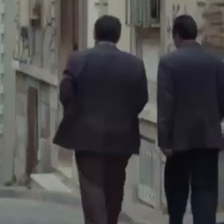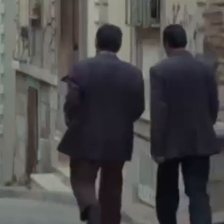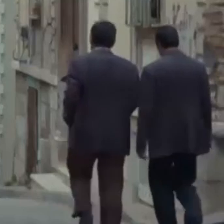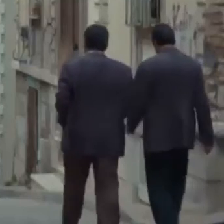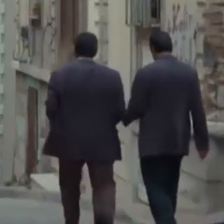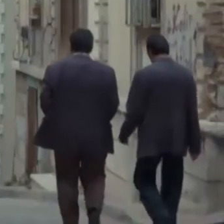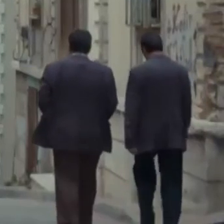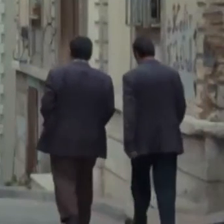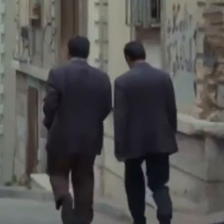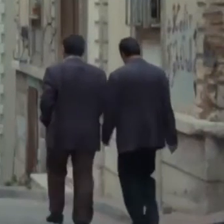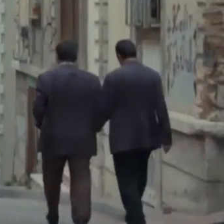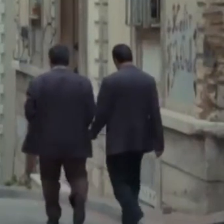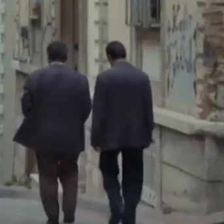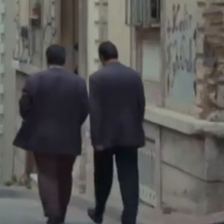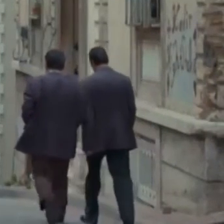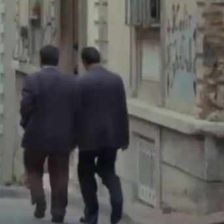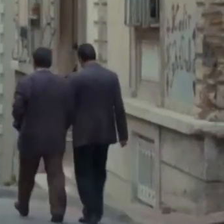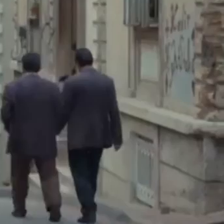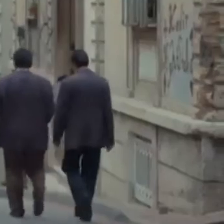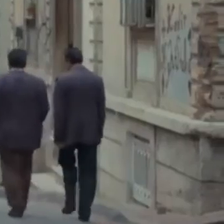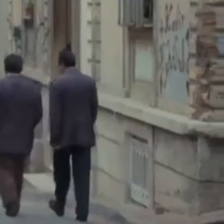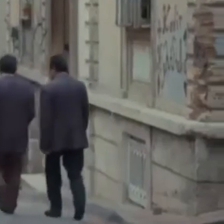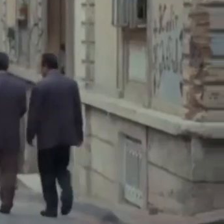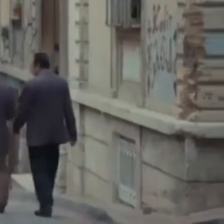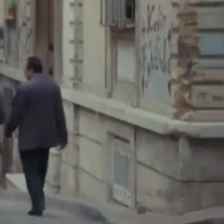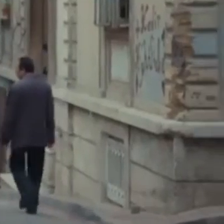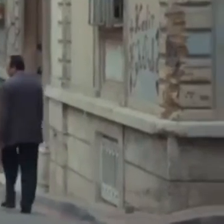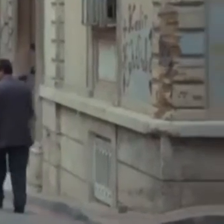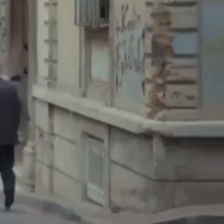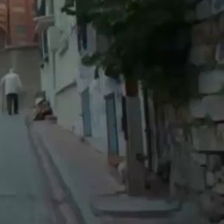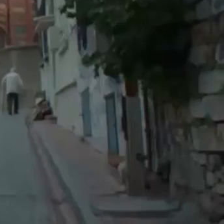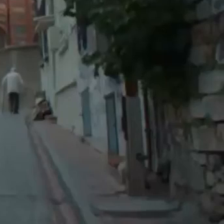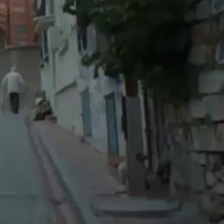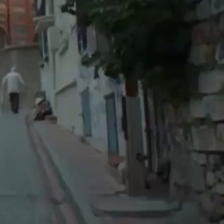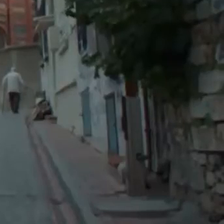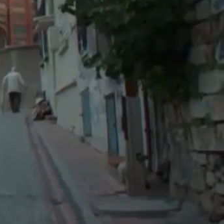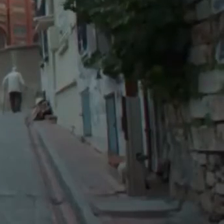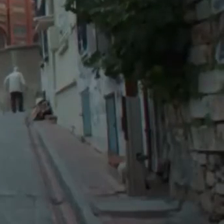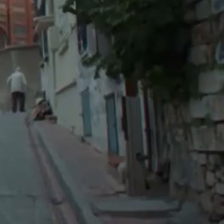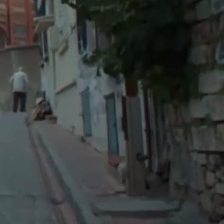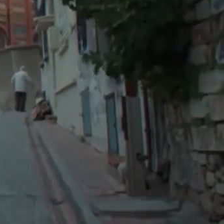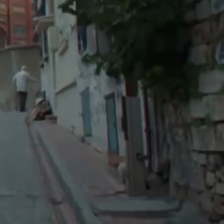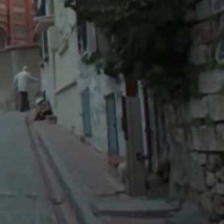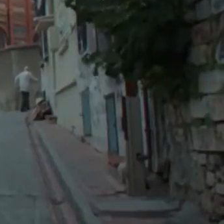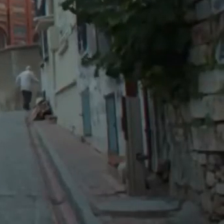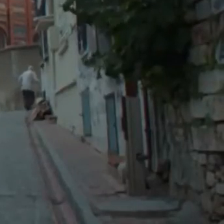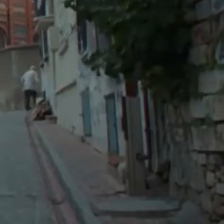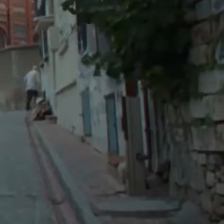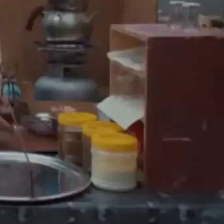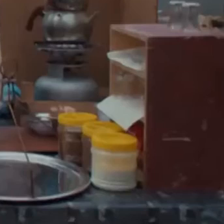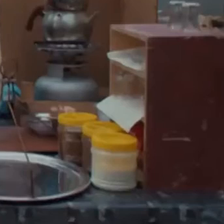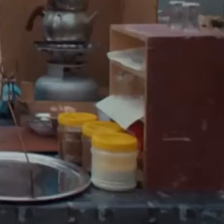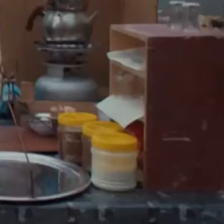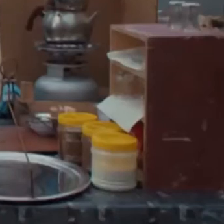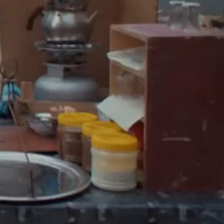Cahit ve Kerim bir kenar mahallede dar sokakta yürüyorlar. İleride kahve misali hazırlanmış boş bir arazi. Sakallı etrafında bir